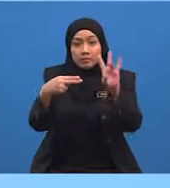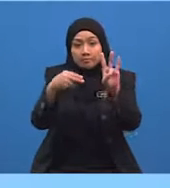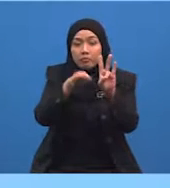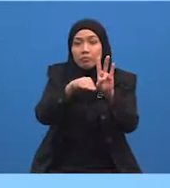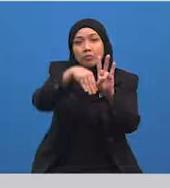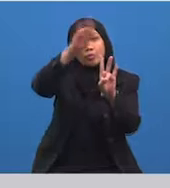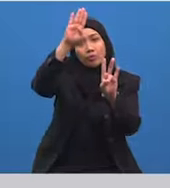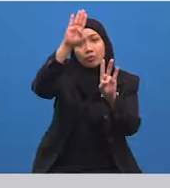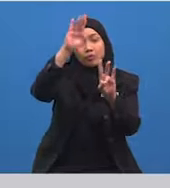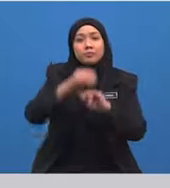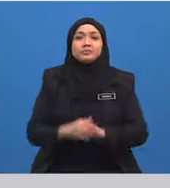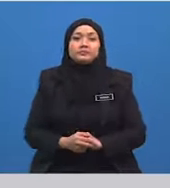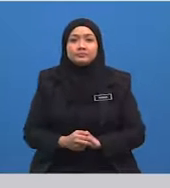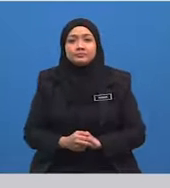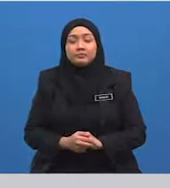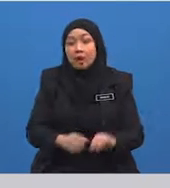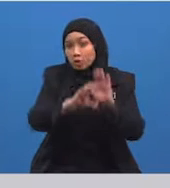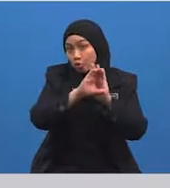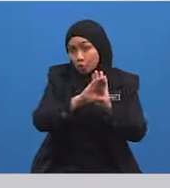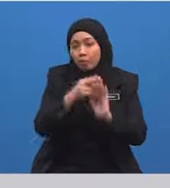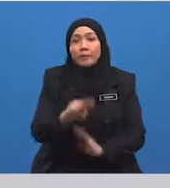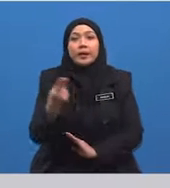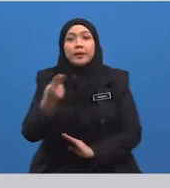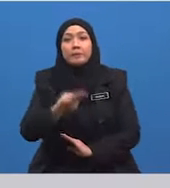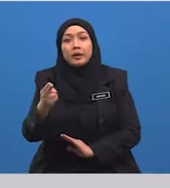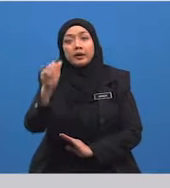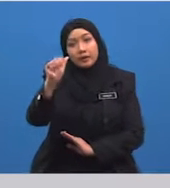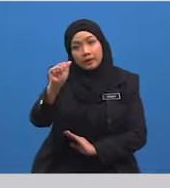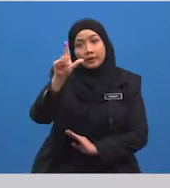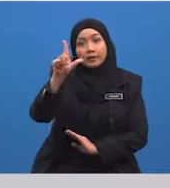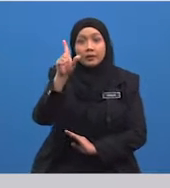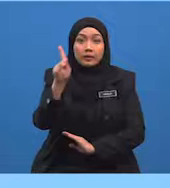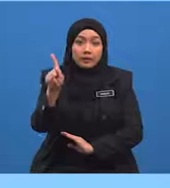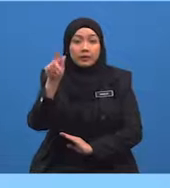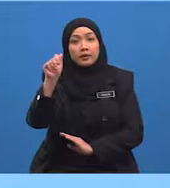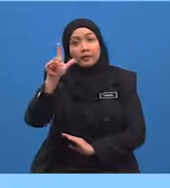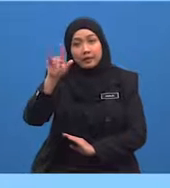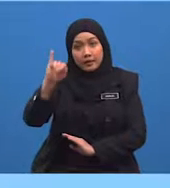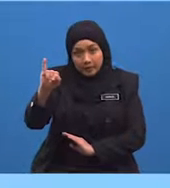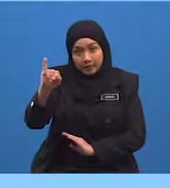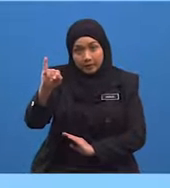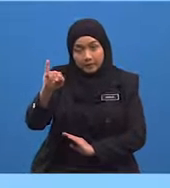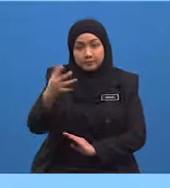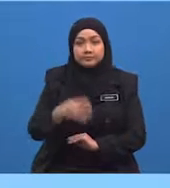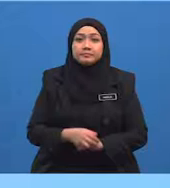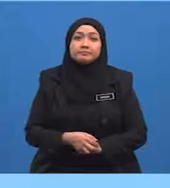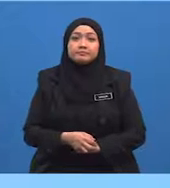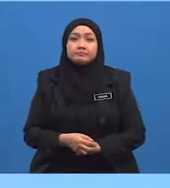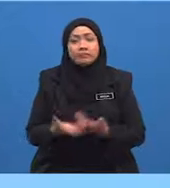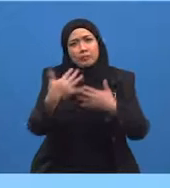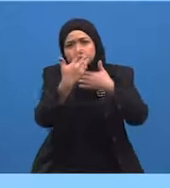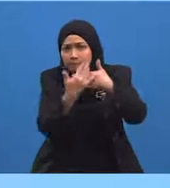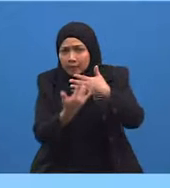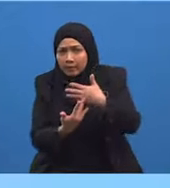7. Antara contoh bahan-bahan yang beralkali pula ialah